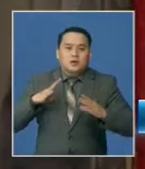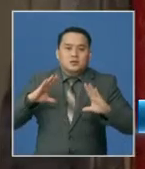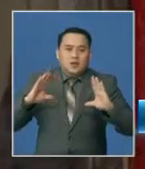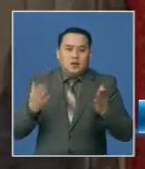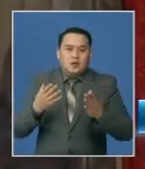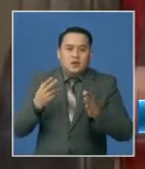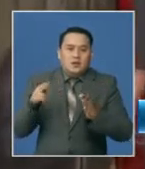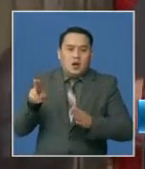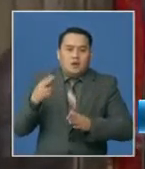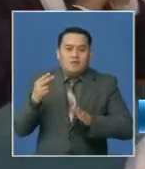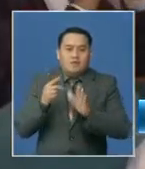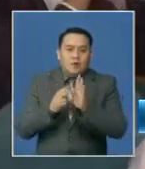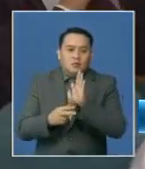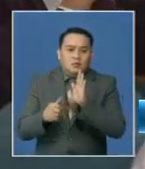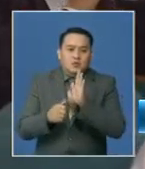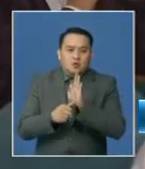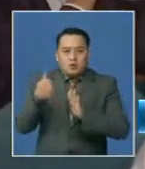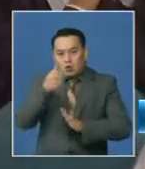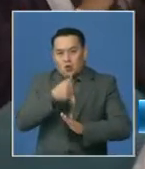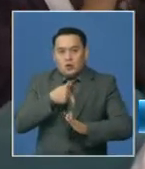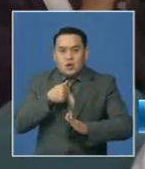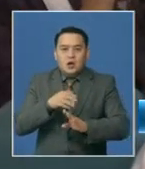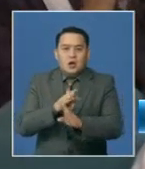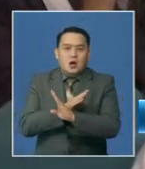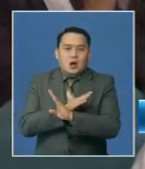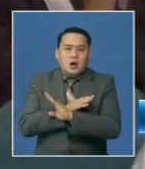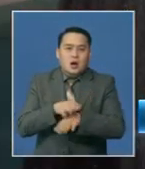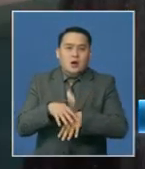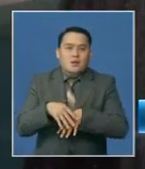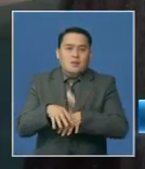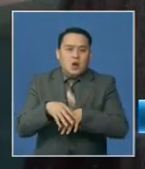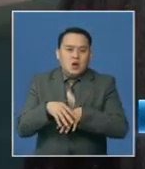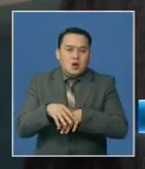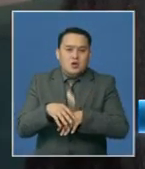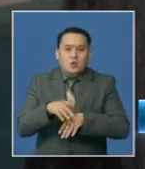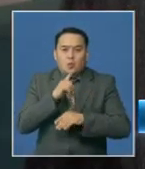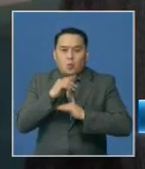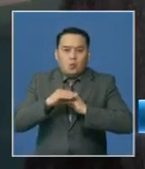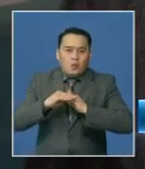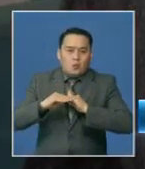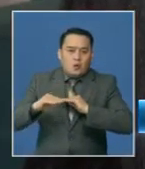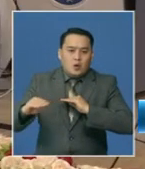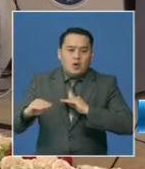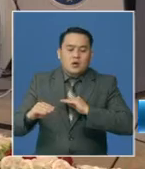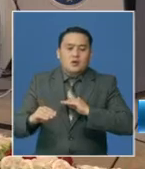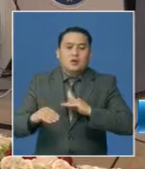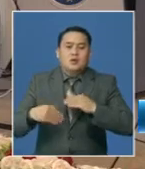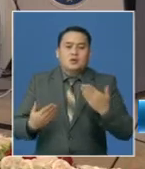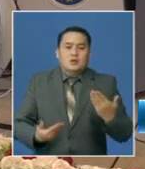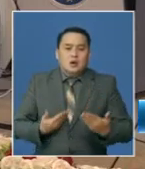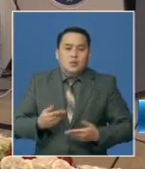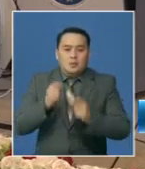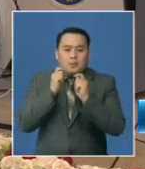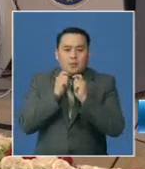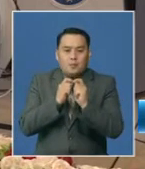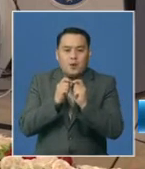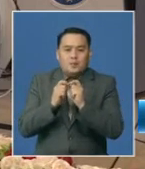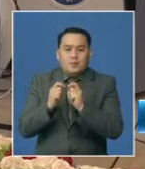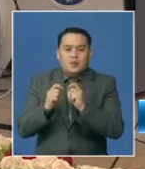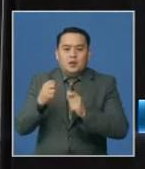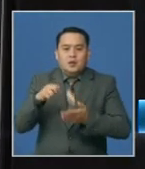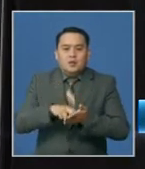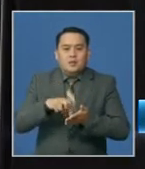к независимости, отразили, что пришлось пережить народу ради светлого будущего. Одним из ярких эпизодов в истории страны, подтолкнувшим